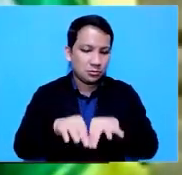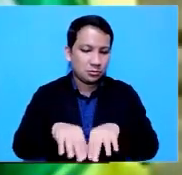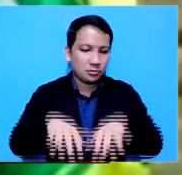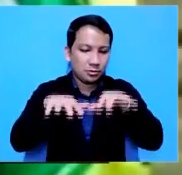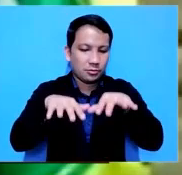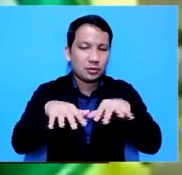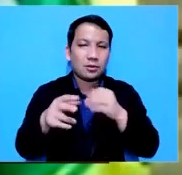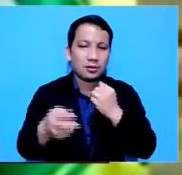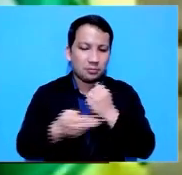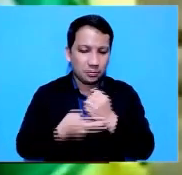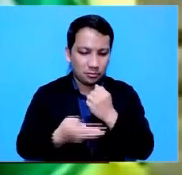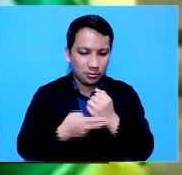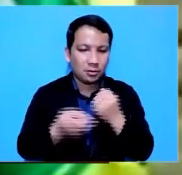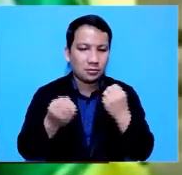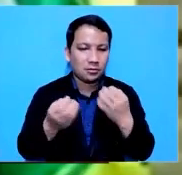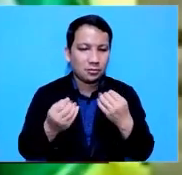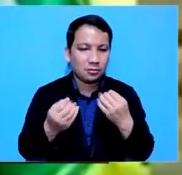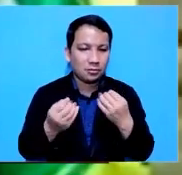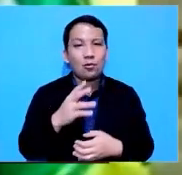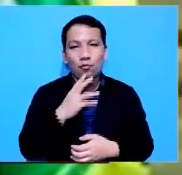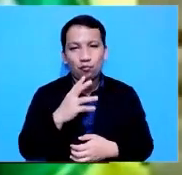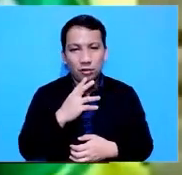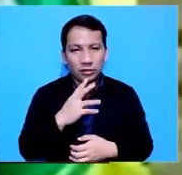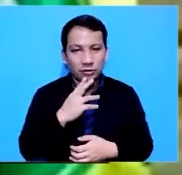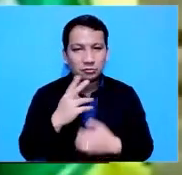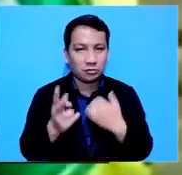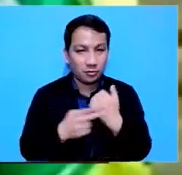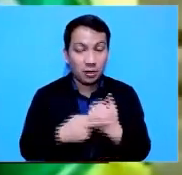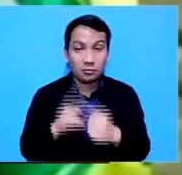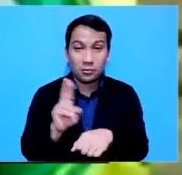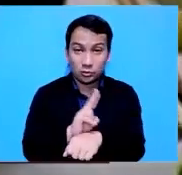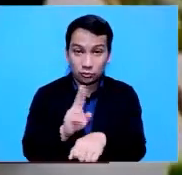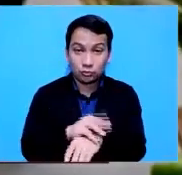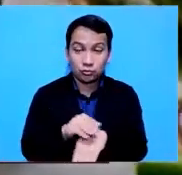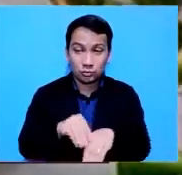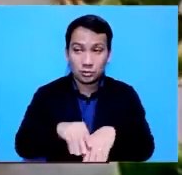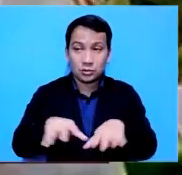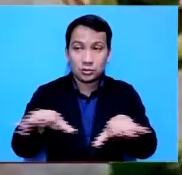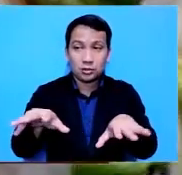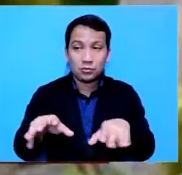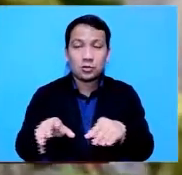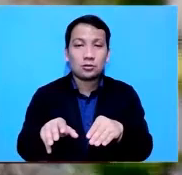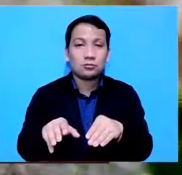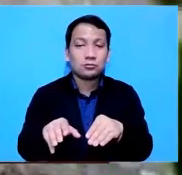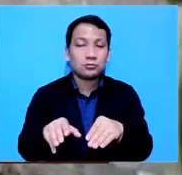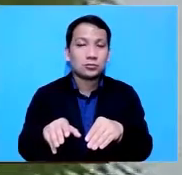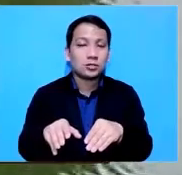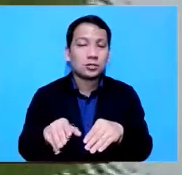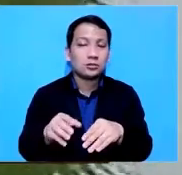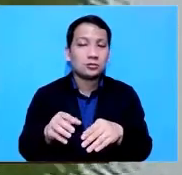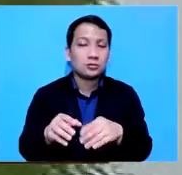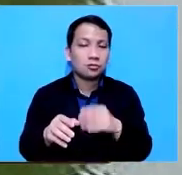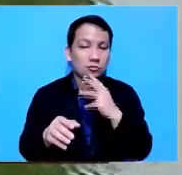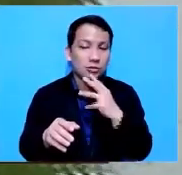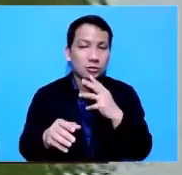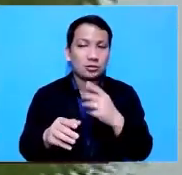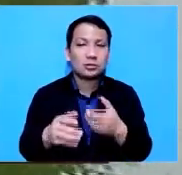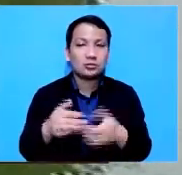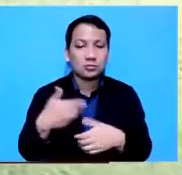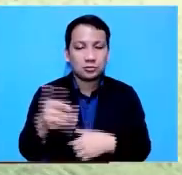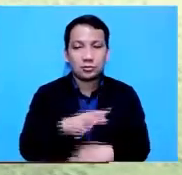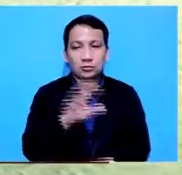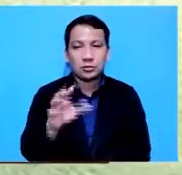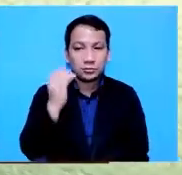ng maraming tubig para pumagamit sa ating irigasyon. Nagbabalita mula sa frontline, Jenny